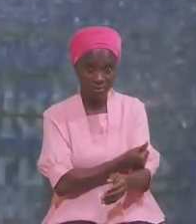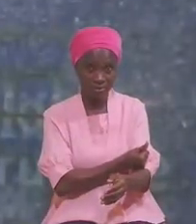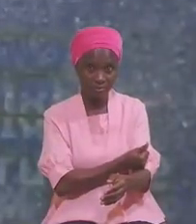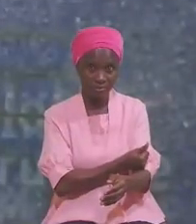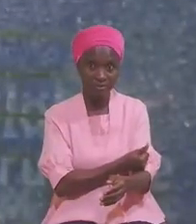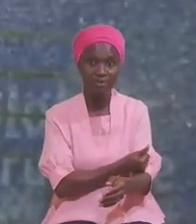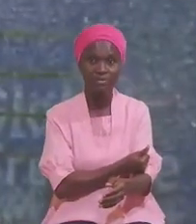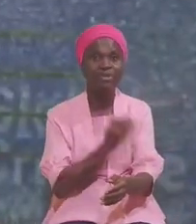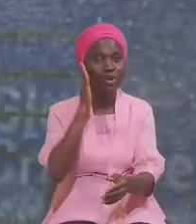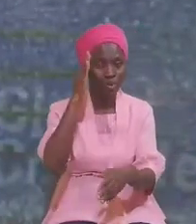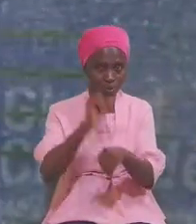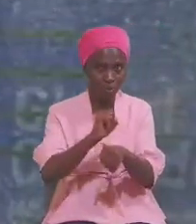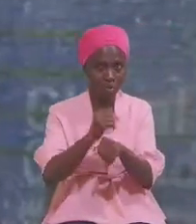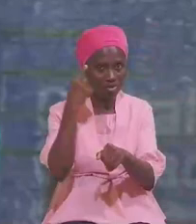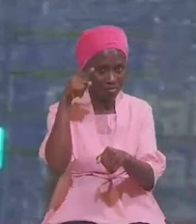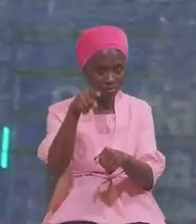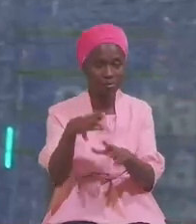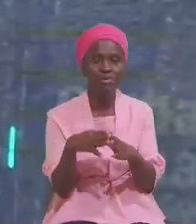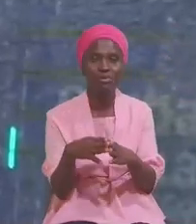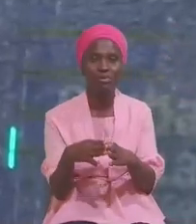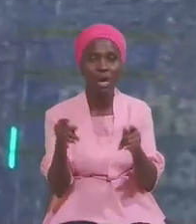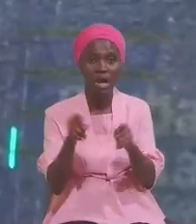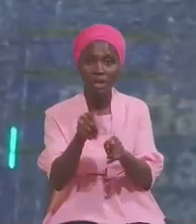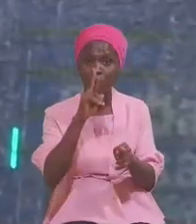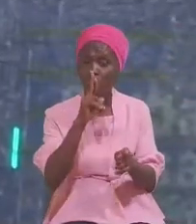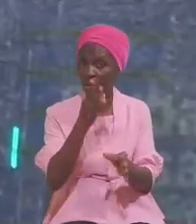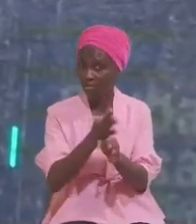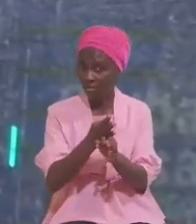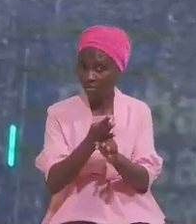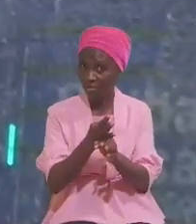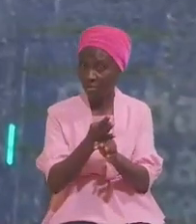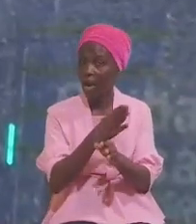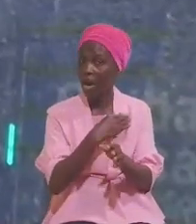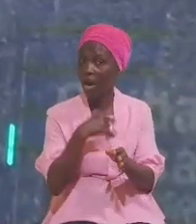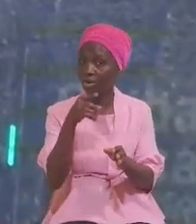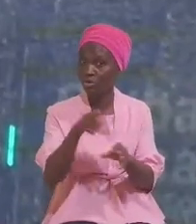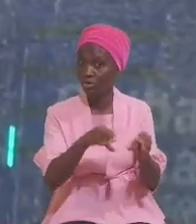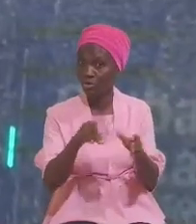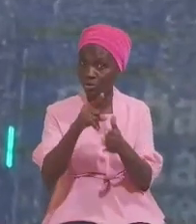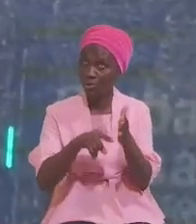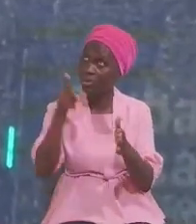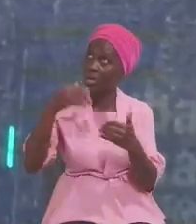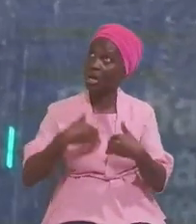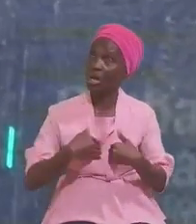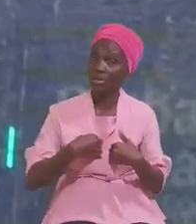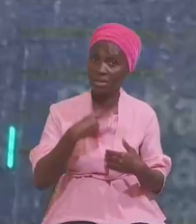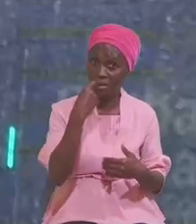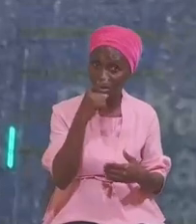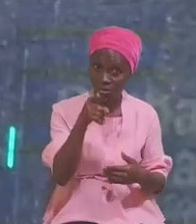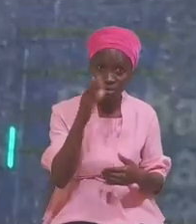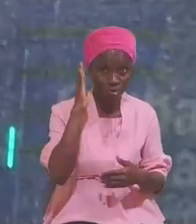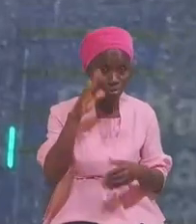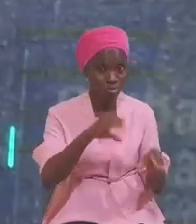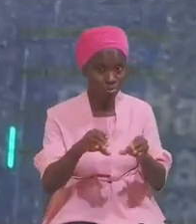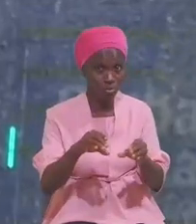agira pour vous. Comme vous êtes fidèle et que vous, comme vous faites ce qu'il dit de faire, et c'est très, et